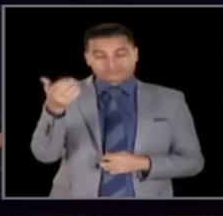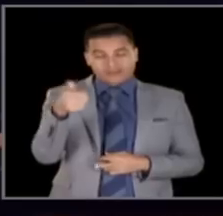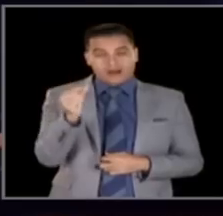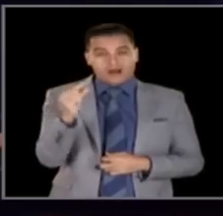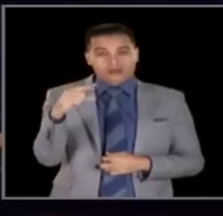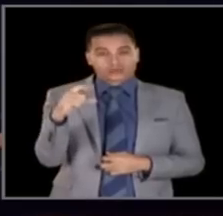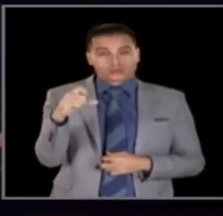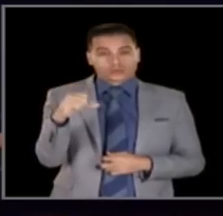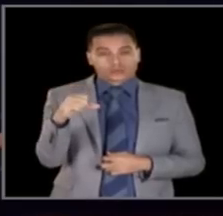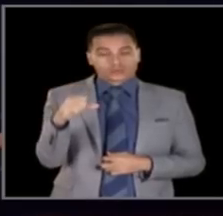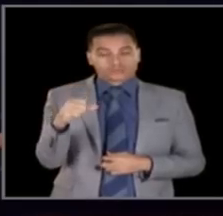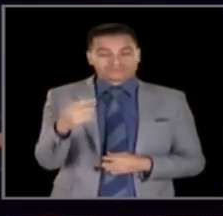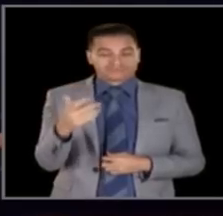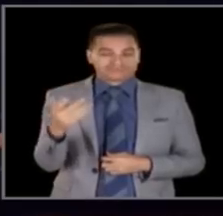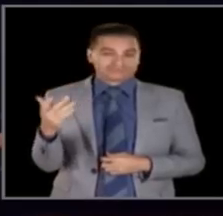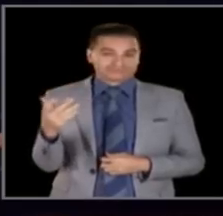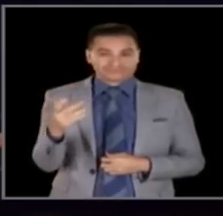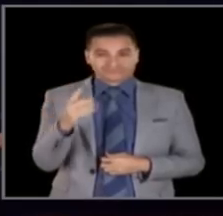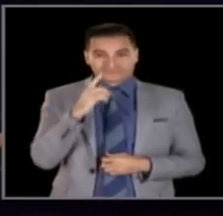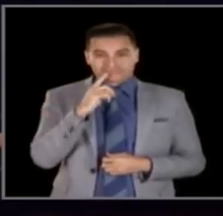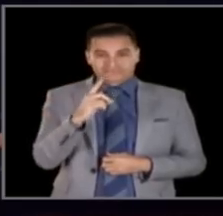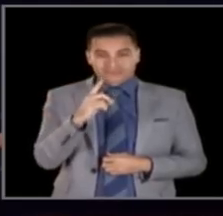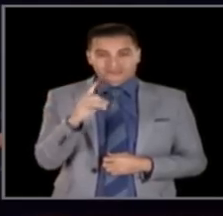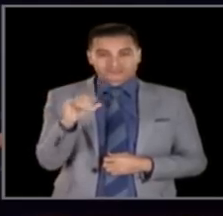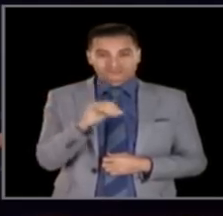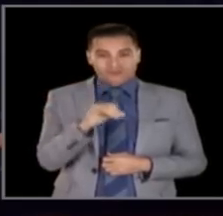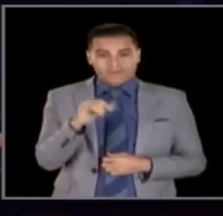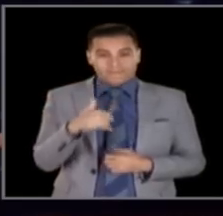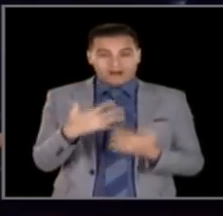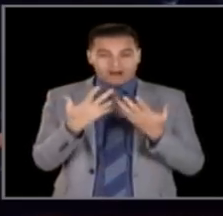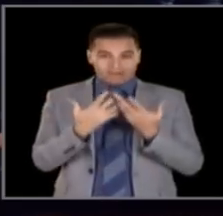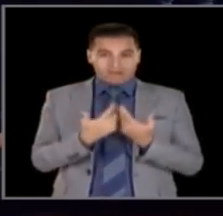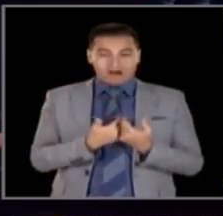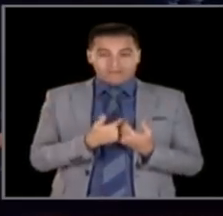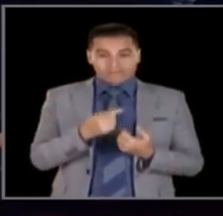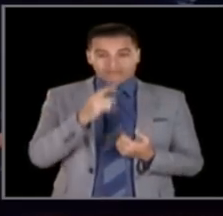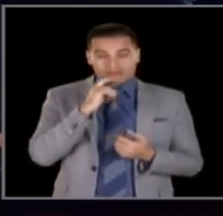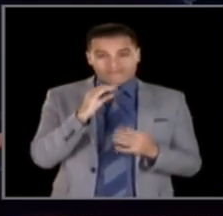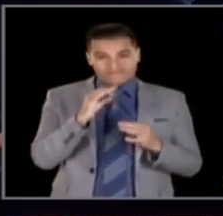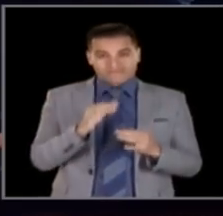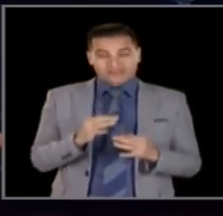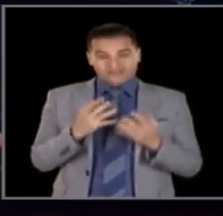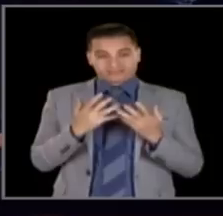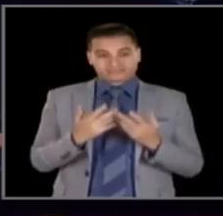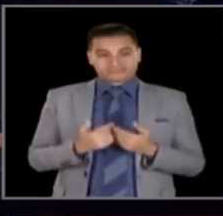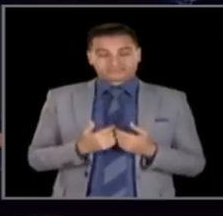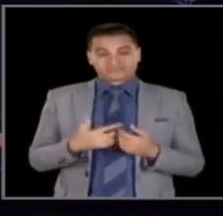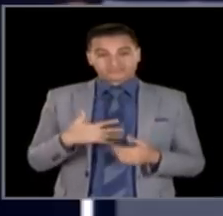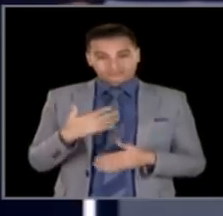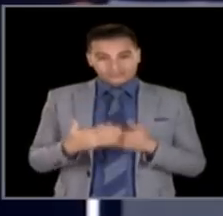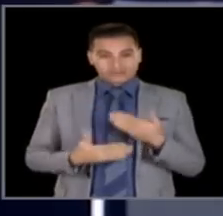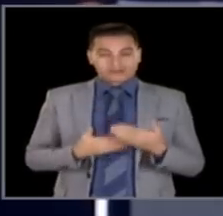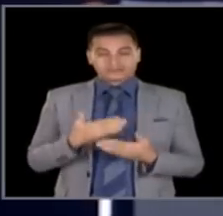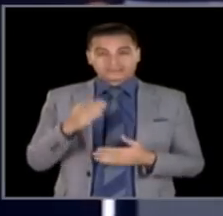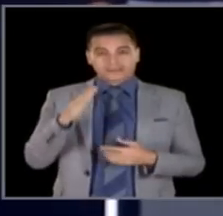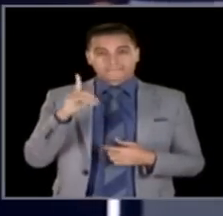تعالى مكان. هارد لك، ولكن طبعا السكور مأثر عليكم جدا. عايز ياسمين بس